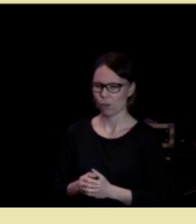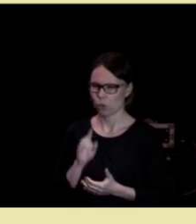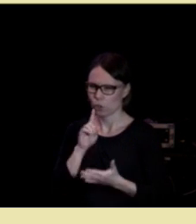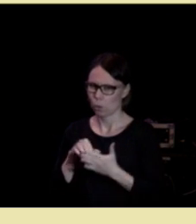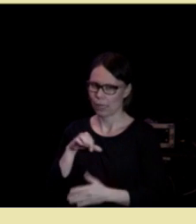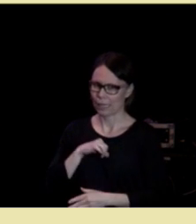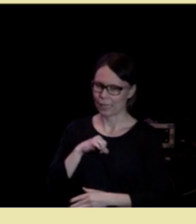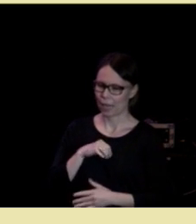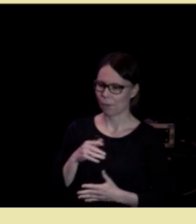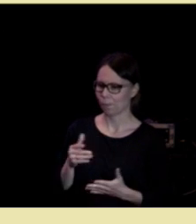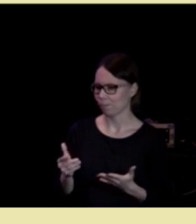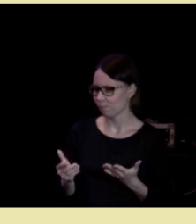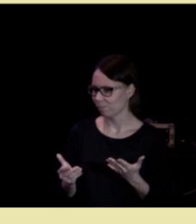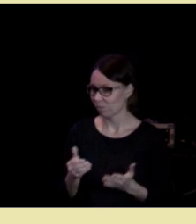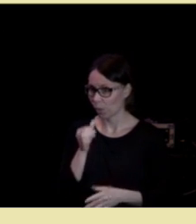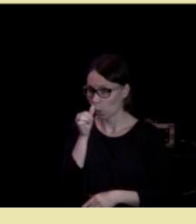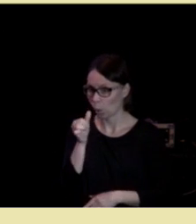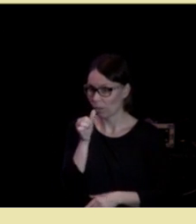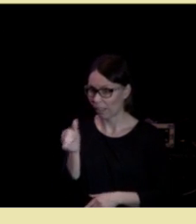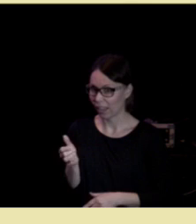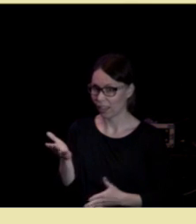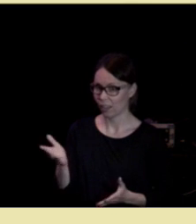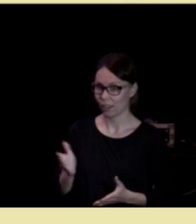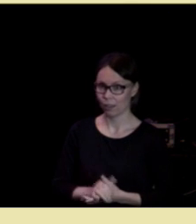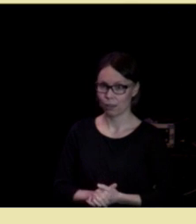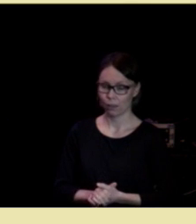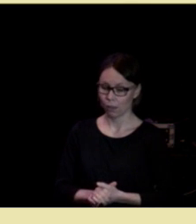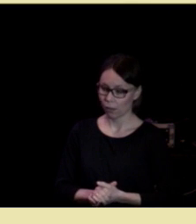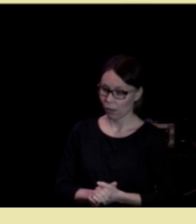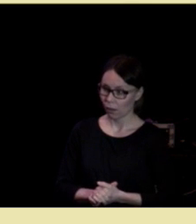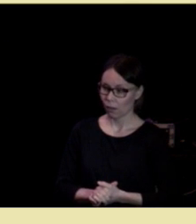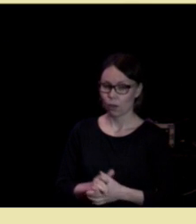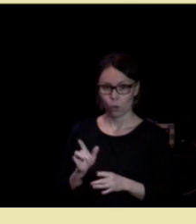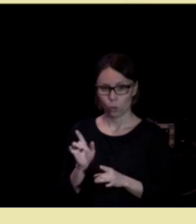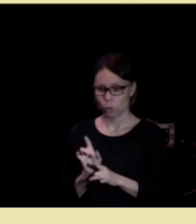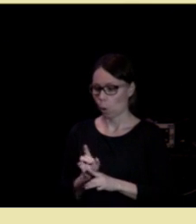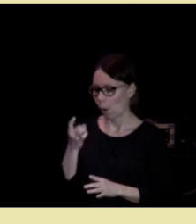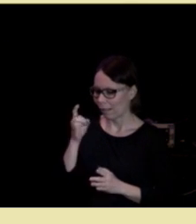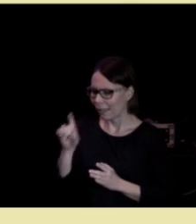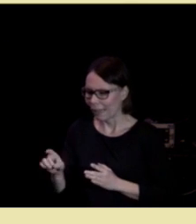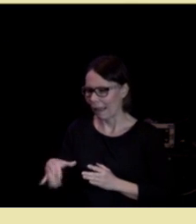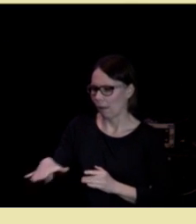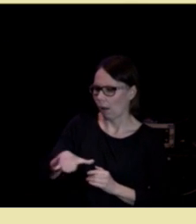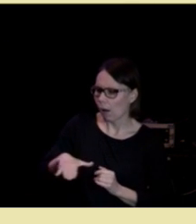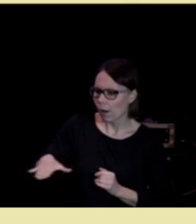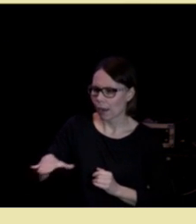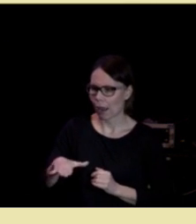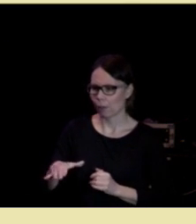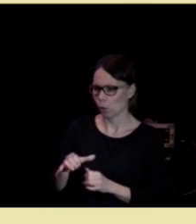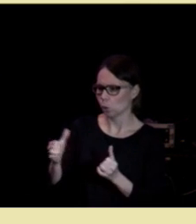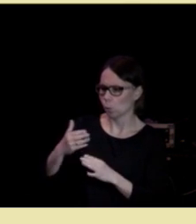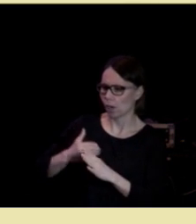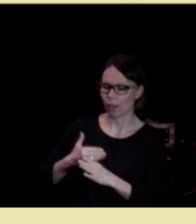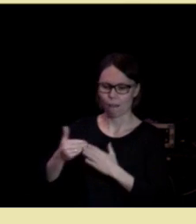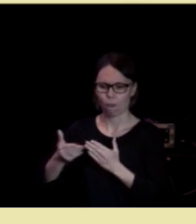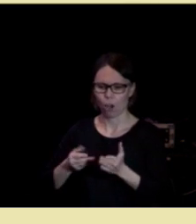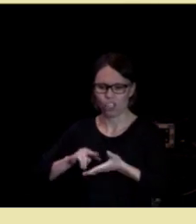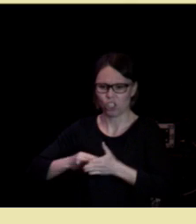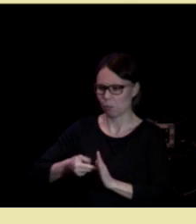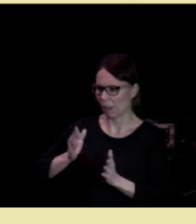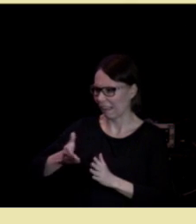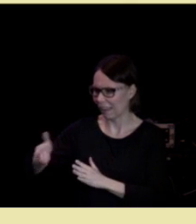selv, det nødvendig da med så dedikert arena og så stor grad av faglig